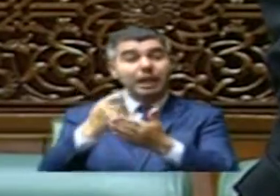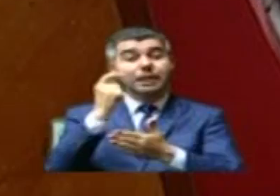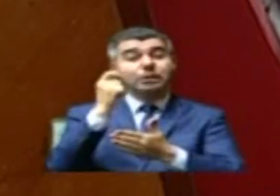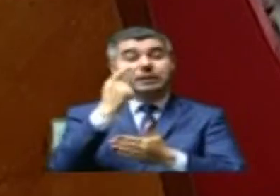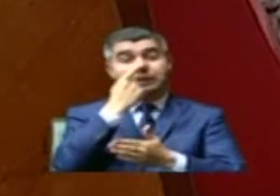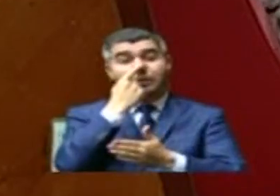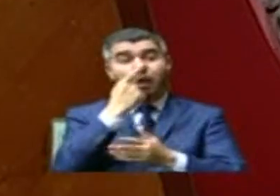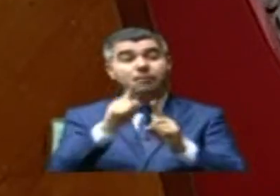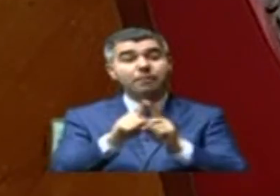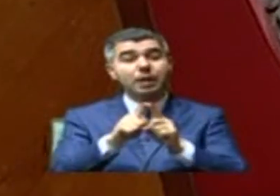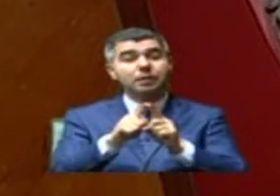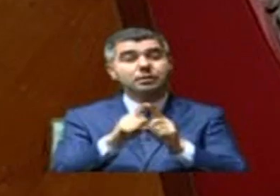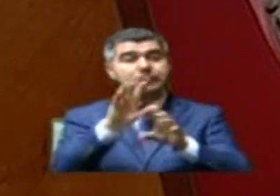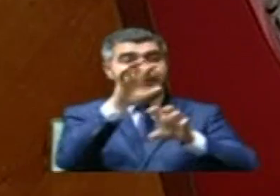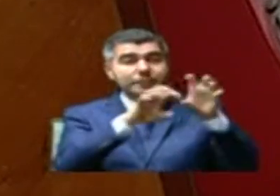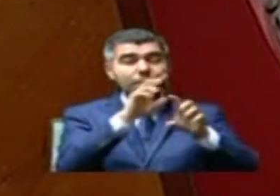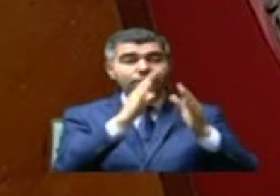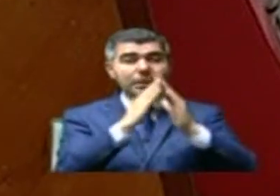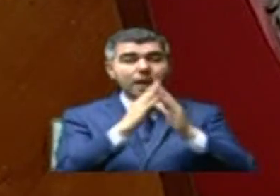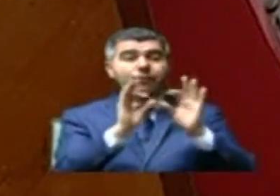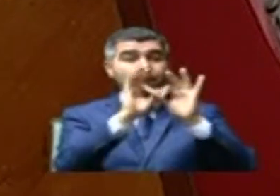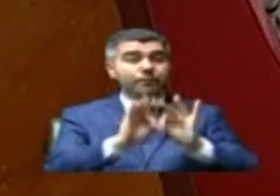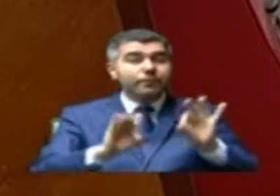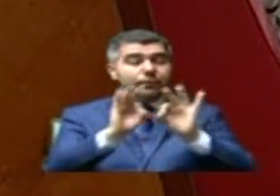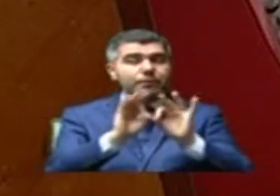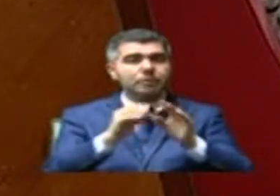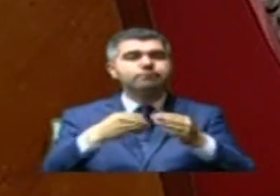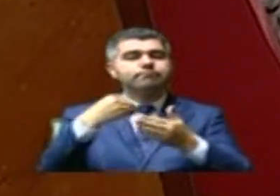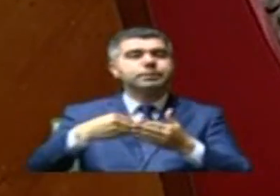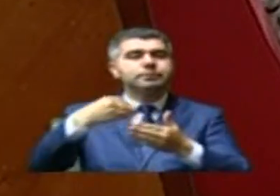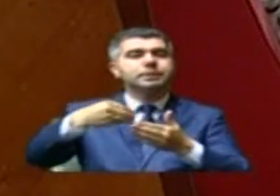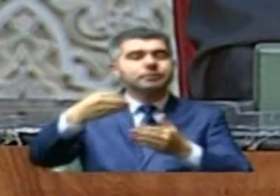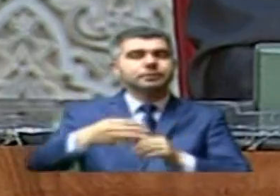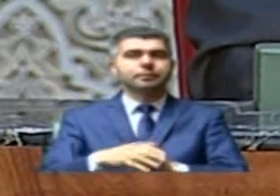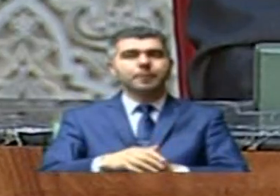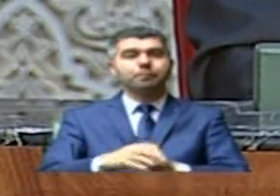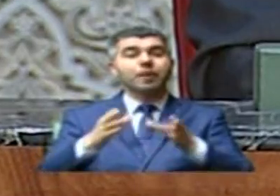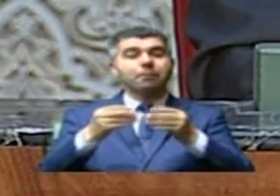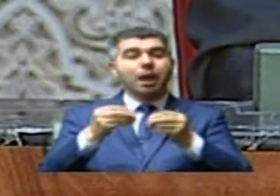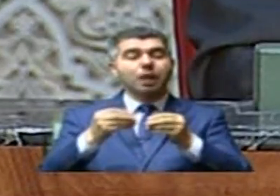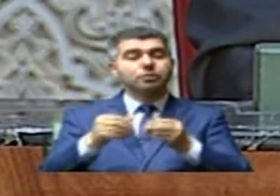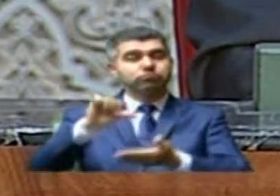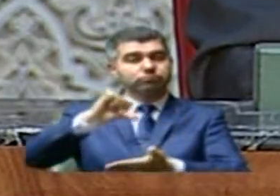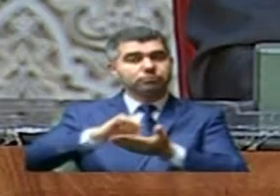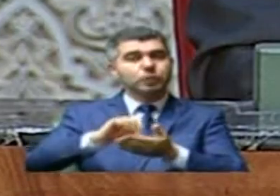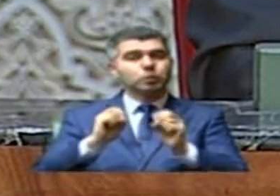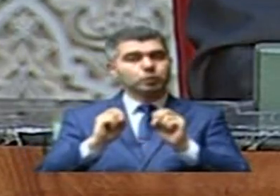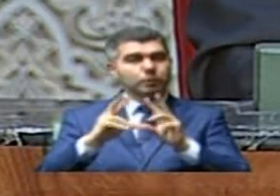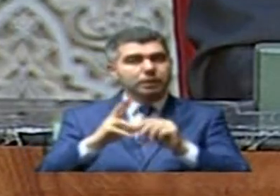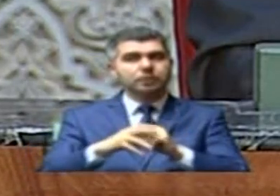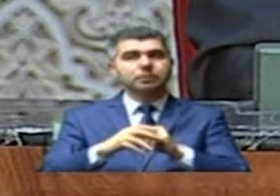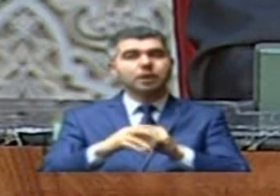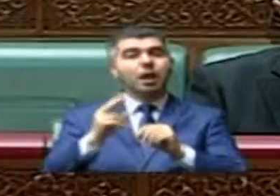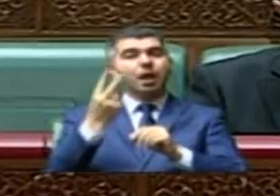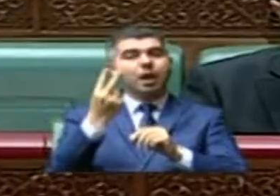على ان غتكون مدينه مدن بدون صفيح وكيتاجر هذا الموضوع. بالنسبه لمراكش فعلا انخرطت في هذا البرنامج منذ